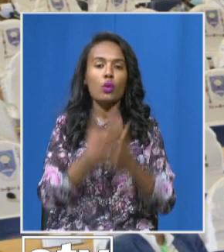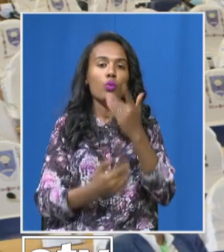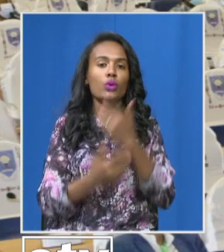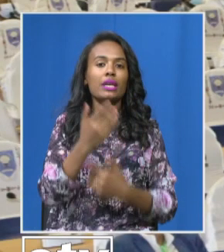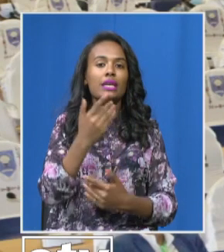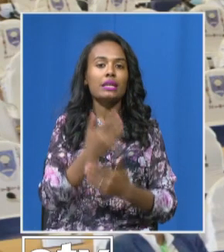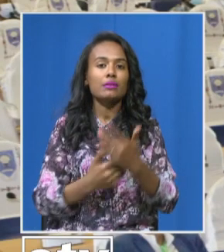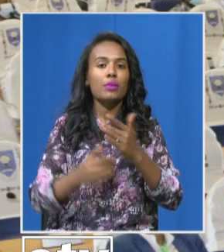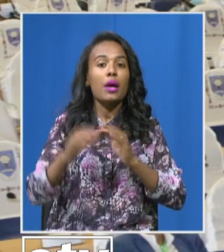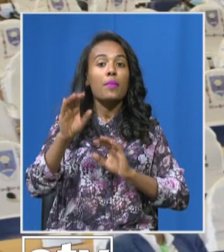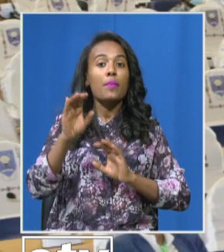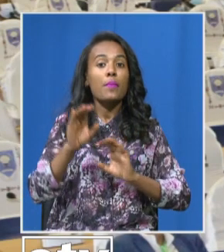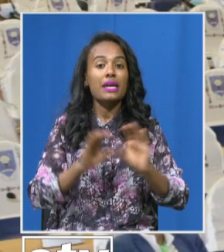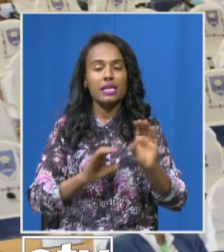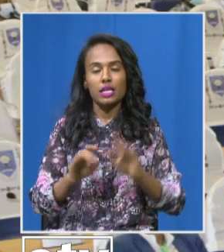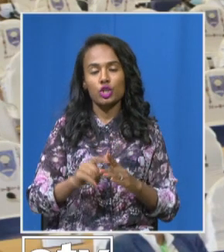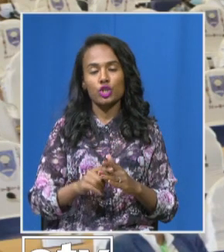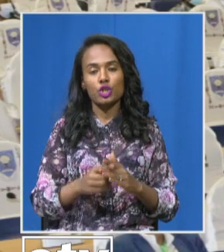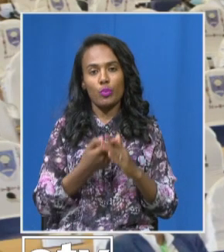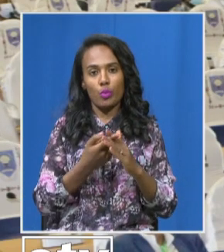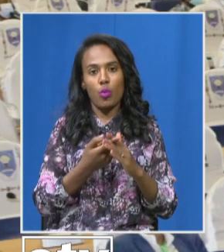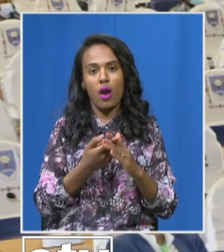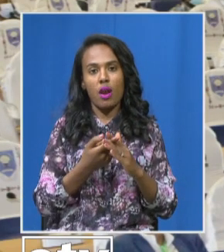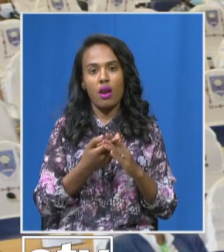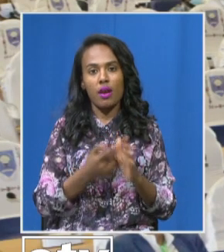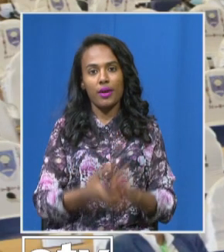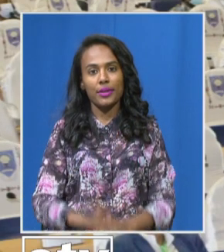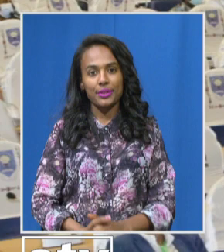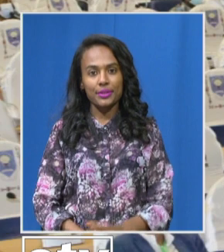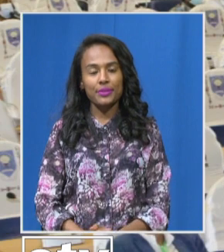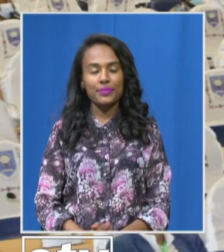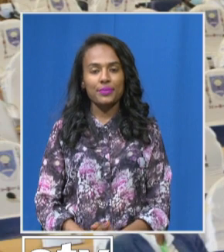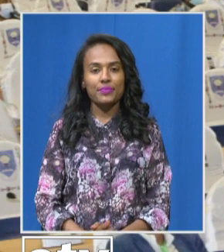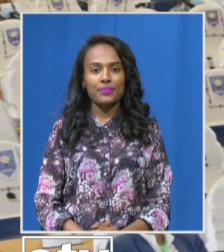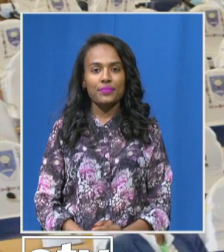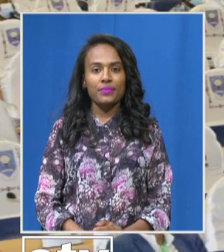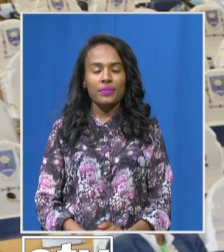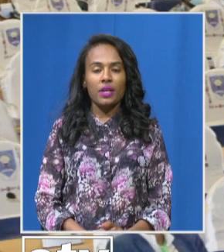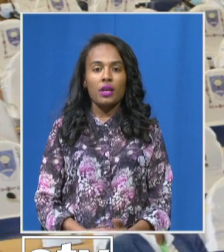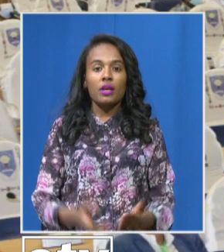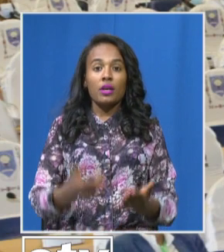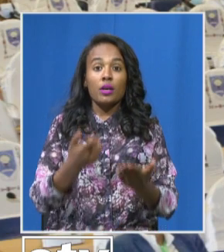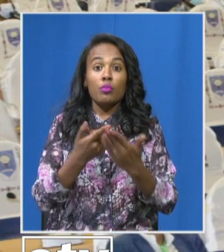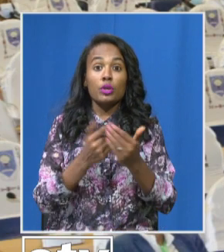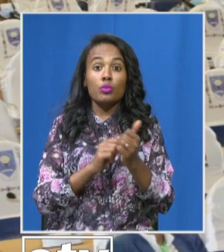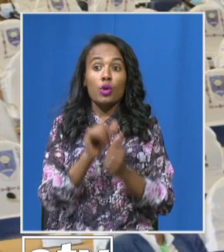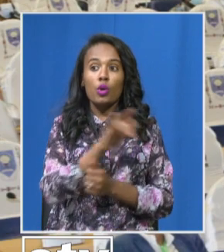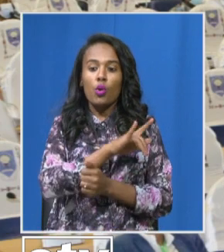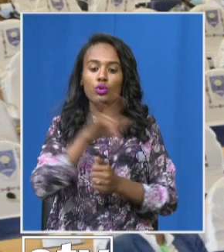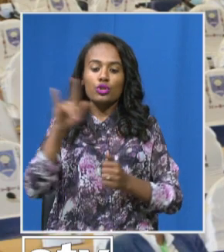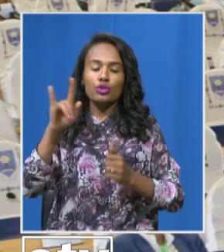ውይይትም መካሄድ ጀምሯል። በዚሁ የምናልፈው ከውጭ የመረጃ ምንጭ ወዳገኘ